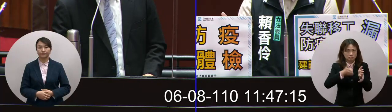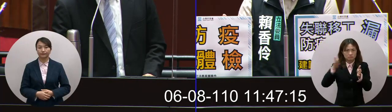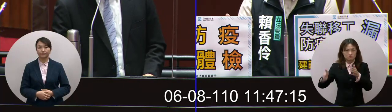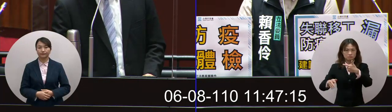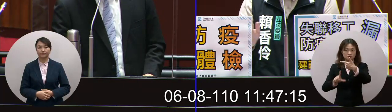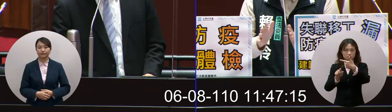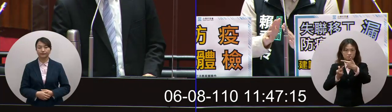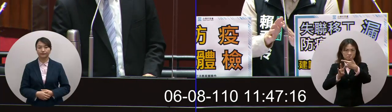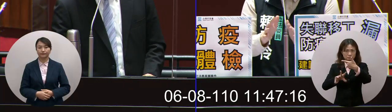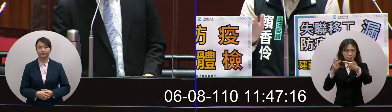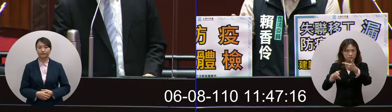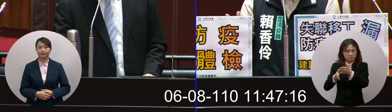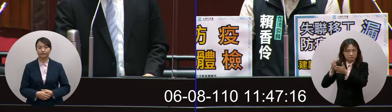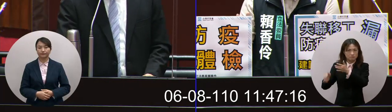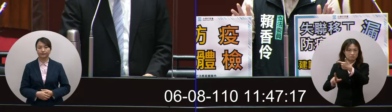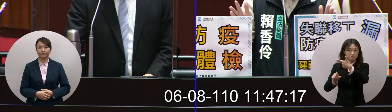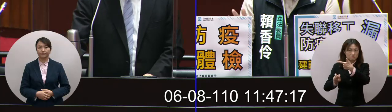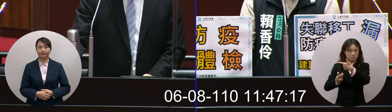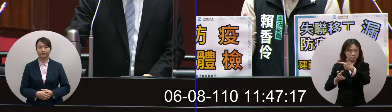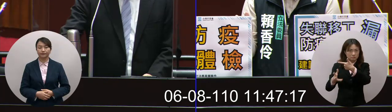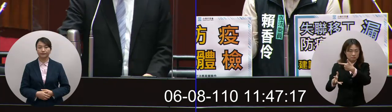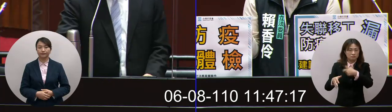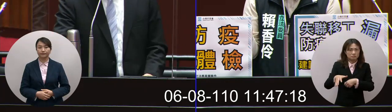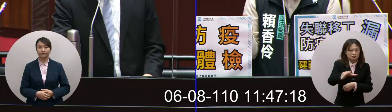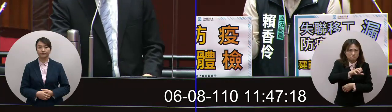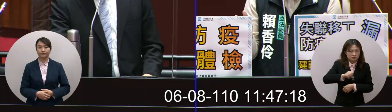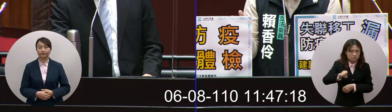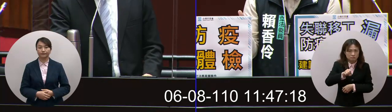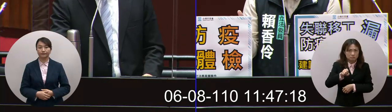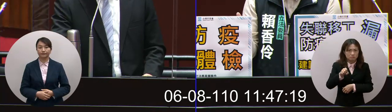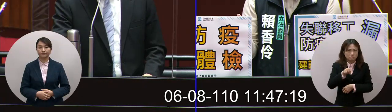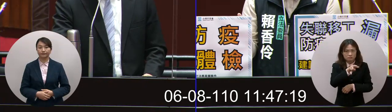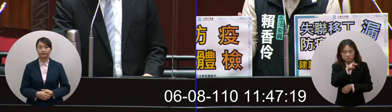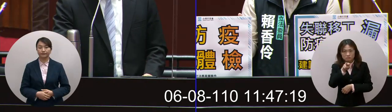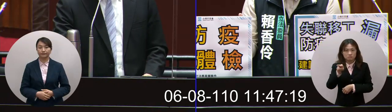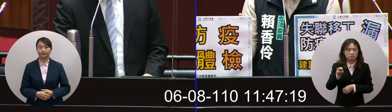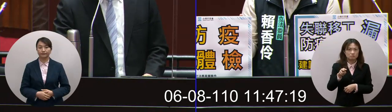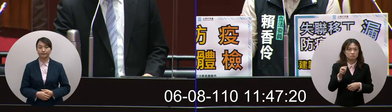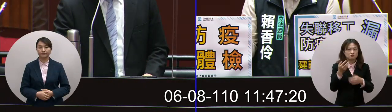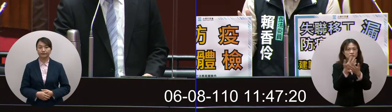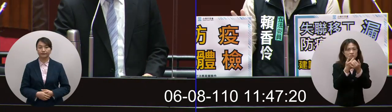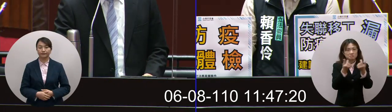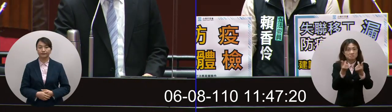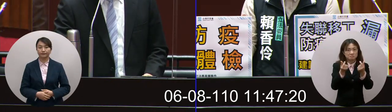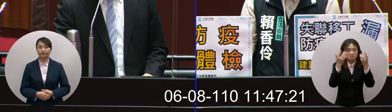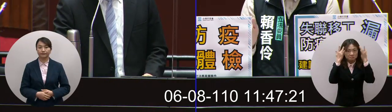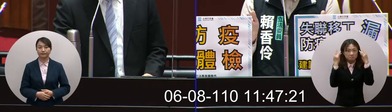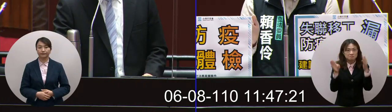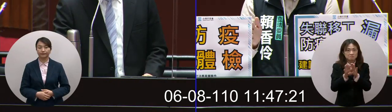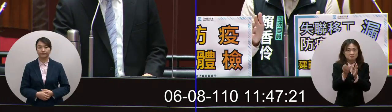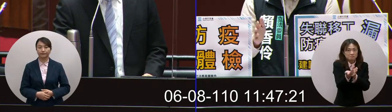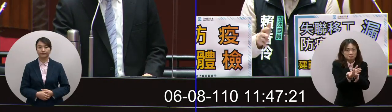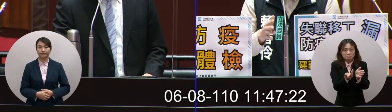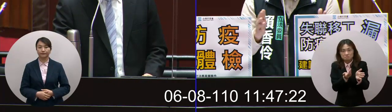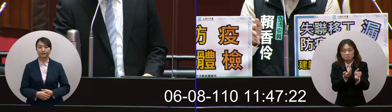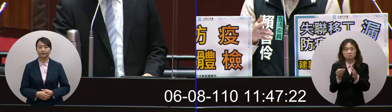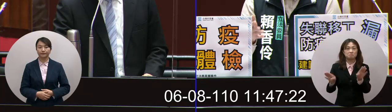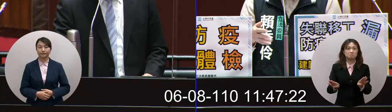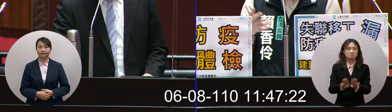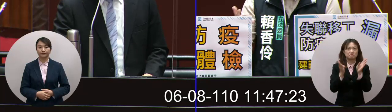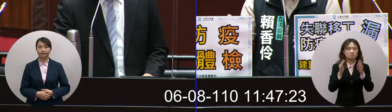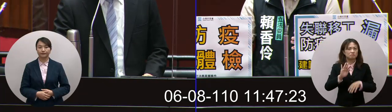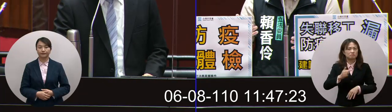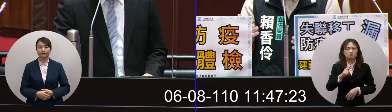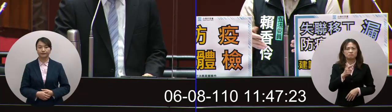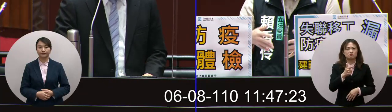到6月28，所以我说总体上学生们当然好像感觉提早放暑假，其实没有哦，在家里你看到非常多的